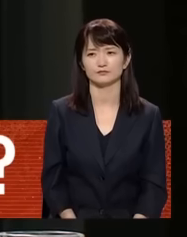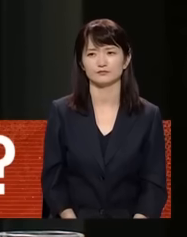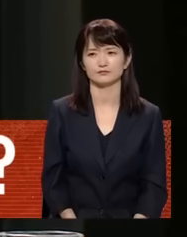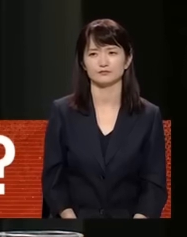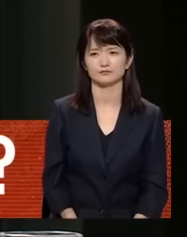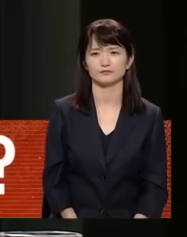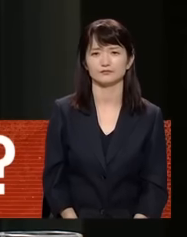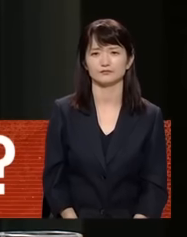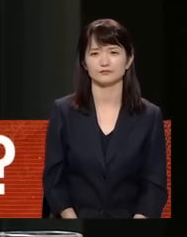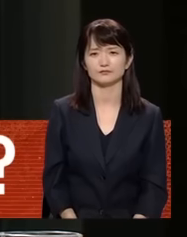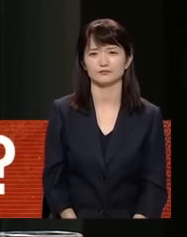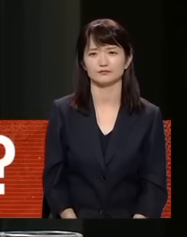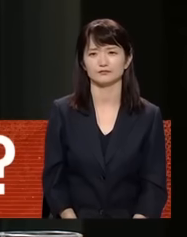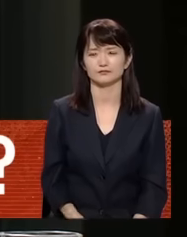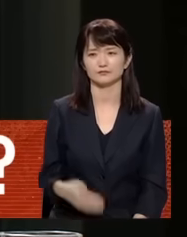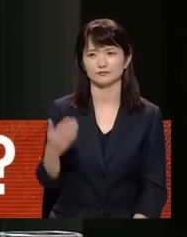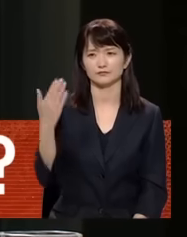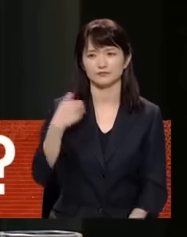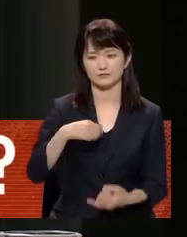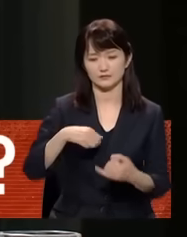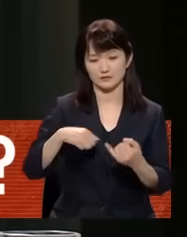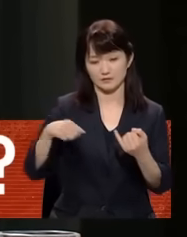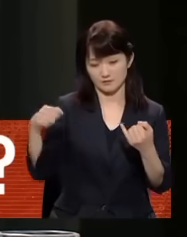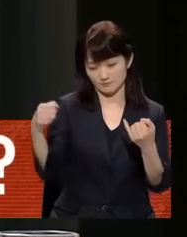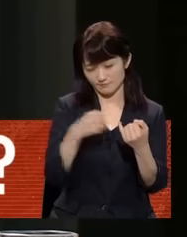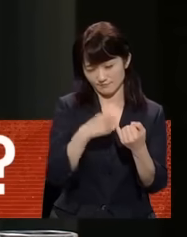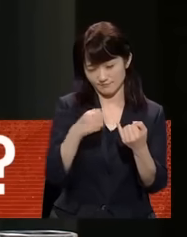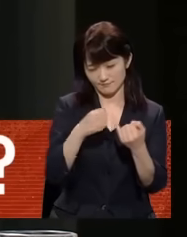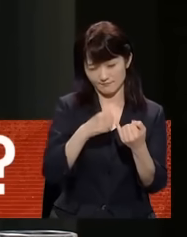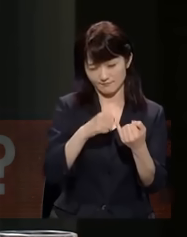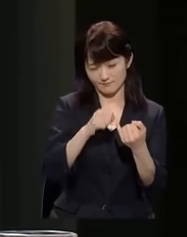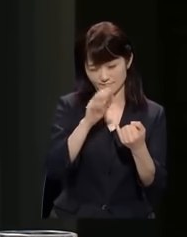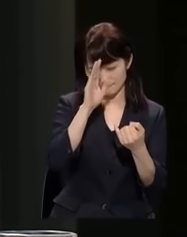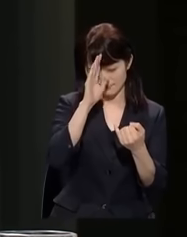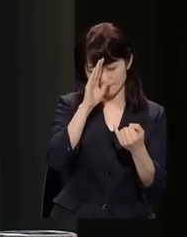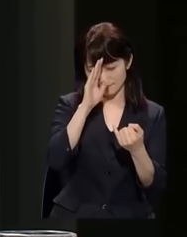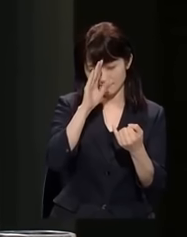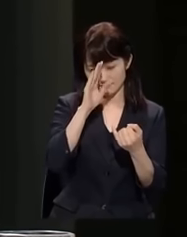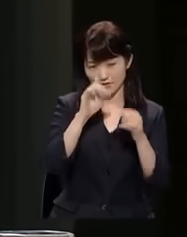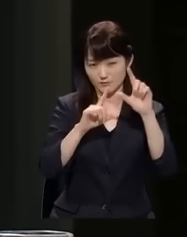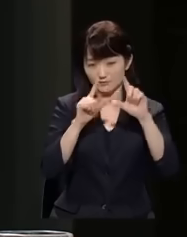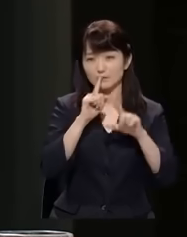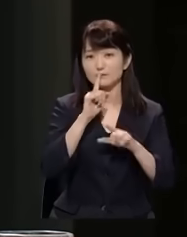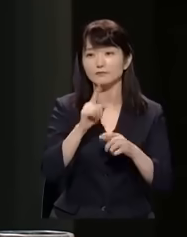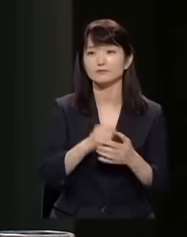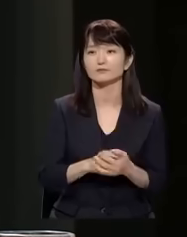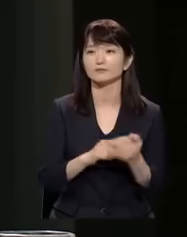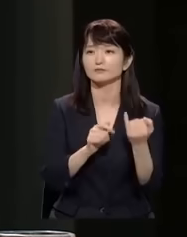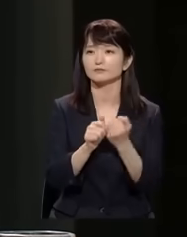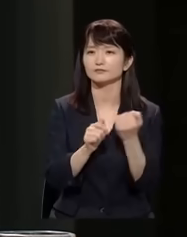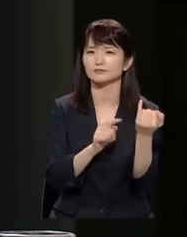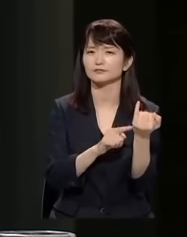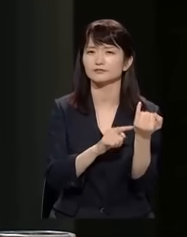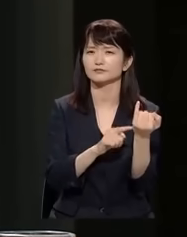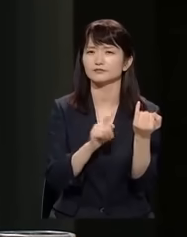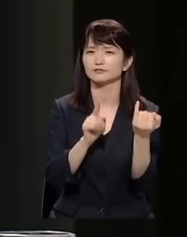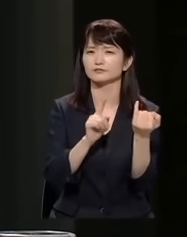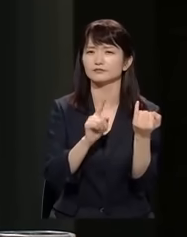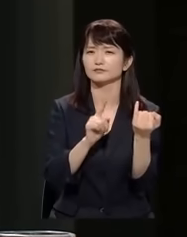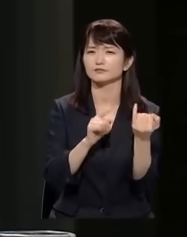아까 이제 매맞는 안에 증후군에 대해서 말씀을 해주셨는데 뭔가이 사연자분이 좀